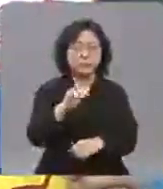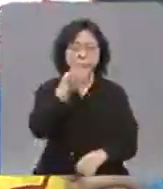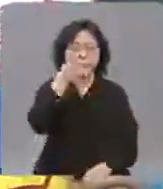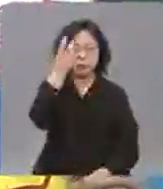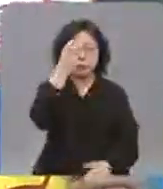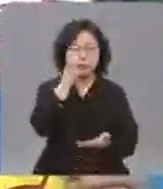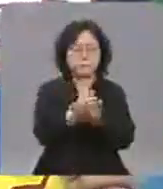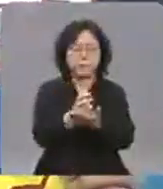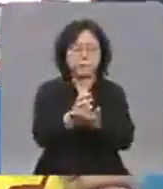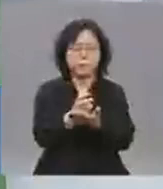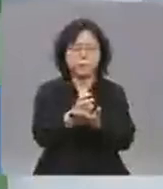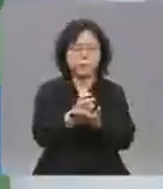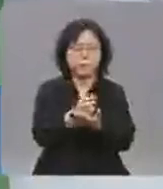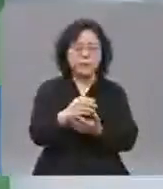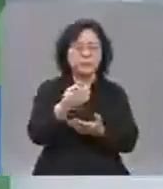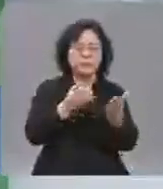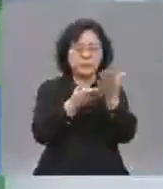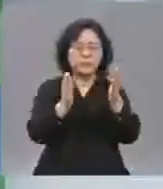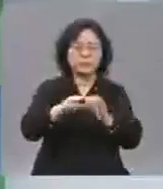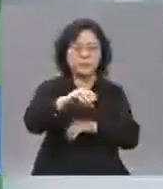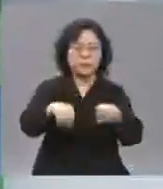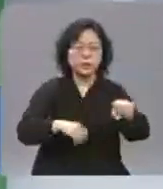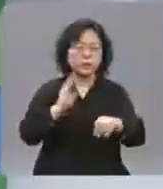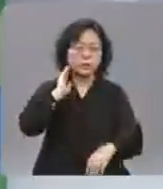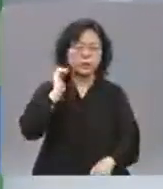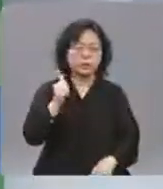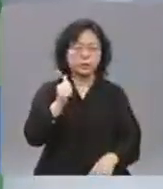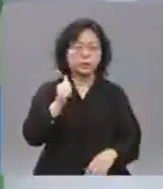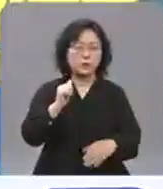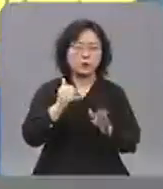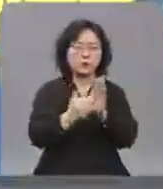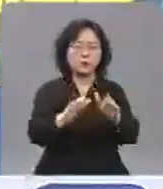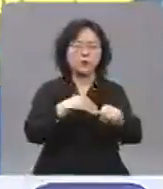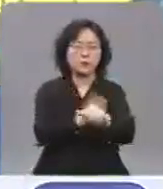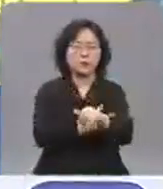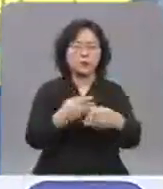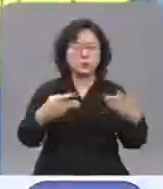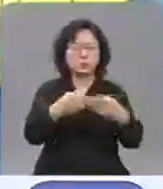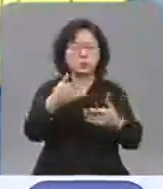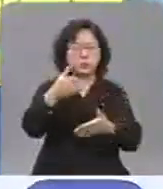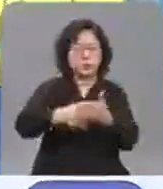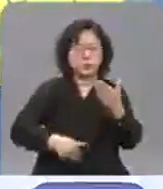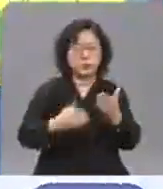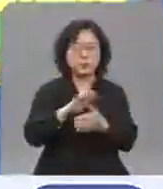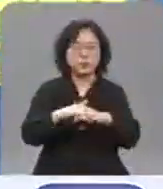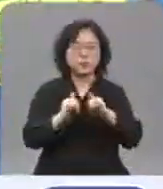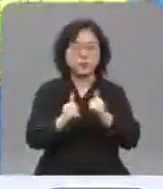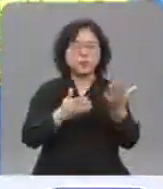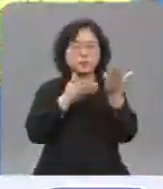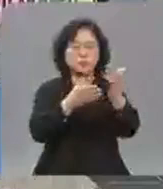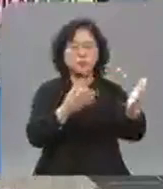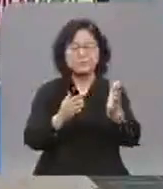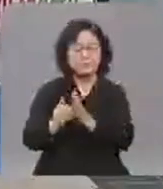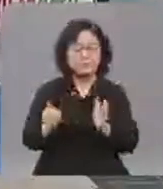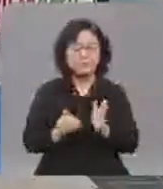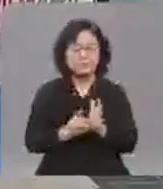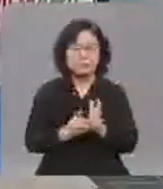요구했지만 오히려 법안은 대통령의 거부권에 대한 논쟁만 남았고 농민들의 요구는 묵살됐다고